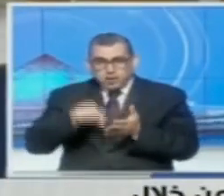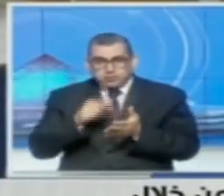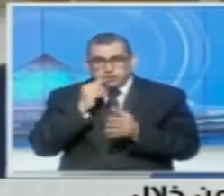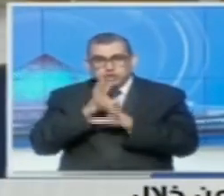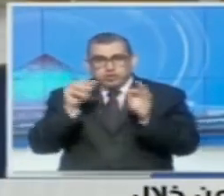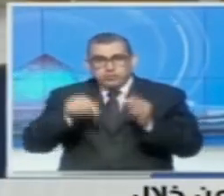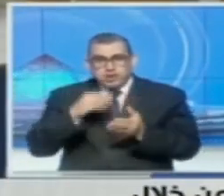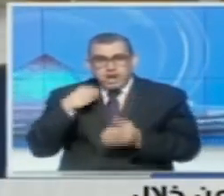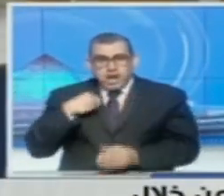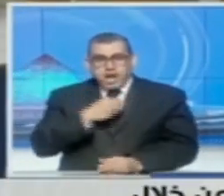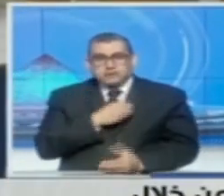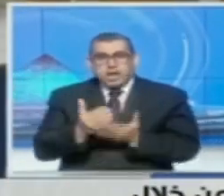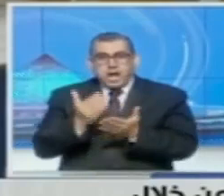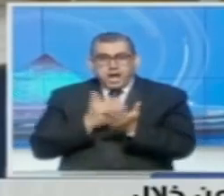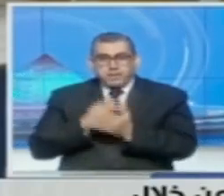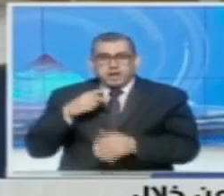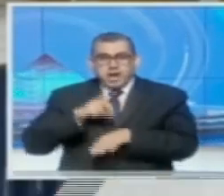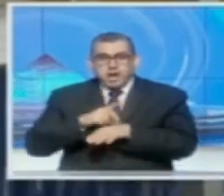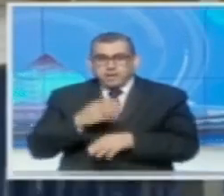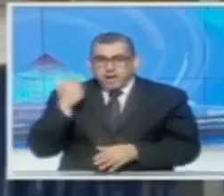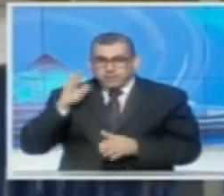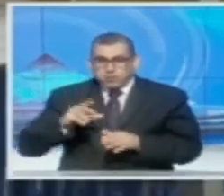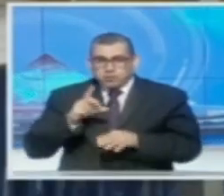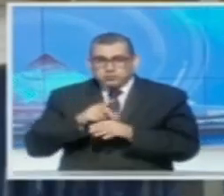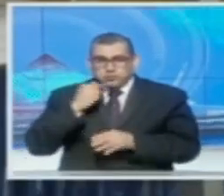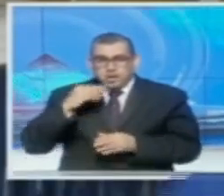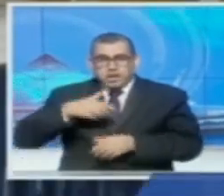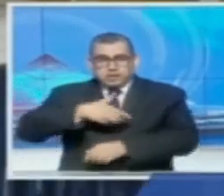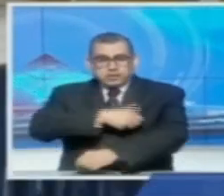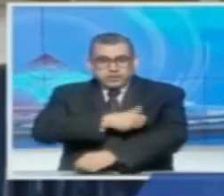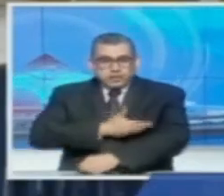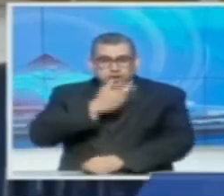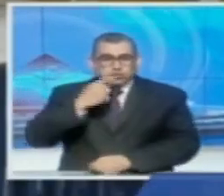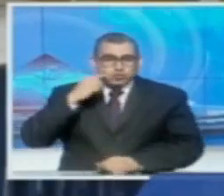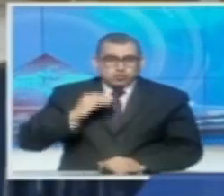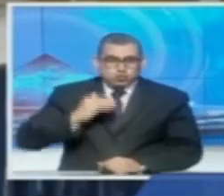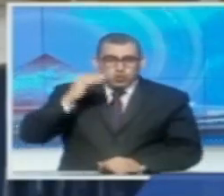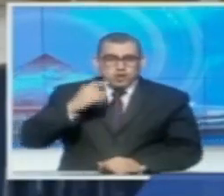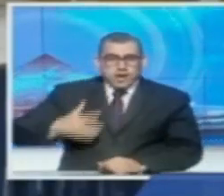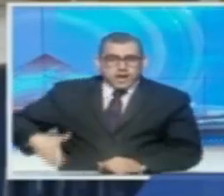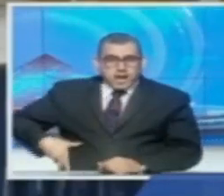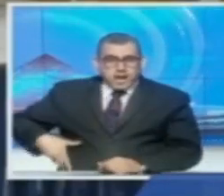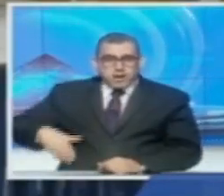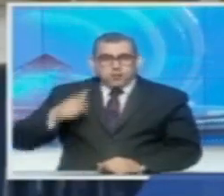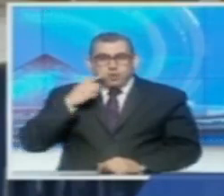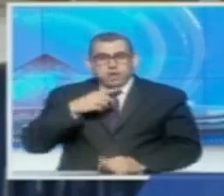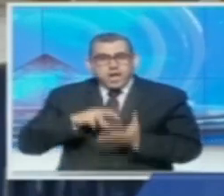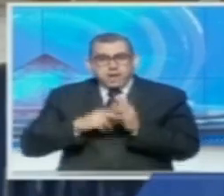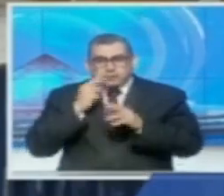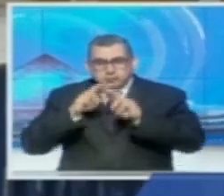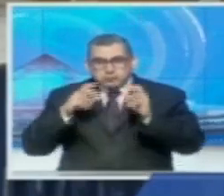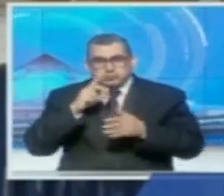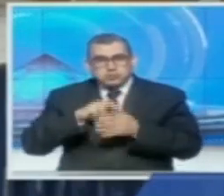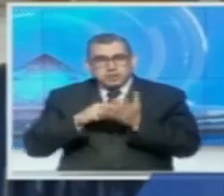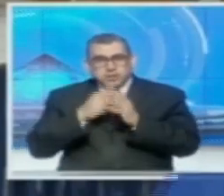مبادرة الكشف المبكر عن الأمراض السرية وهي قياس الضغط والسكر والاعتلال الكلوي وقياس وظائف الكلى وقدرة